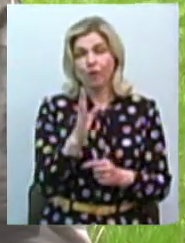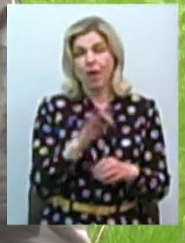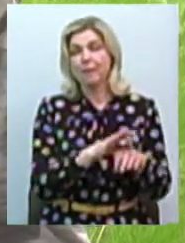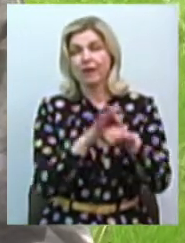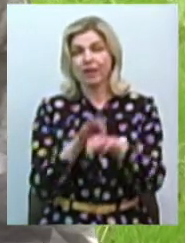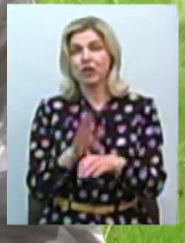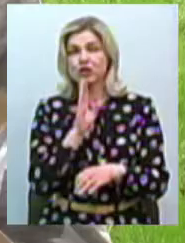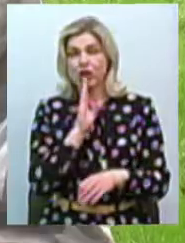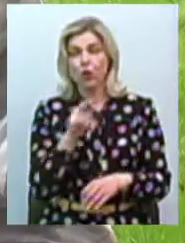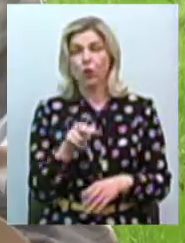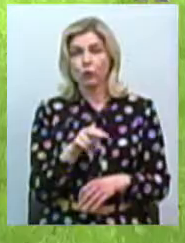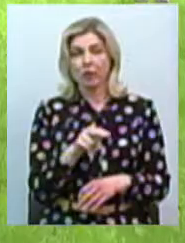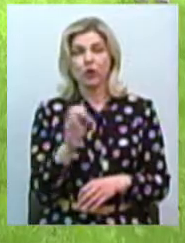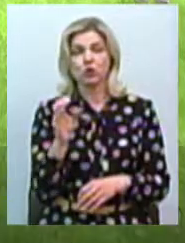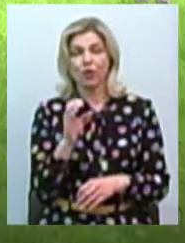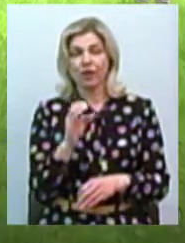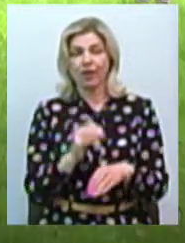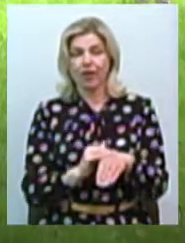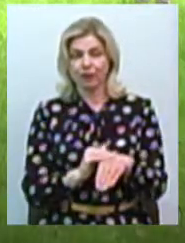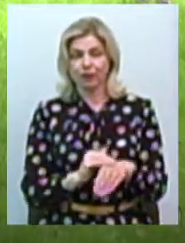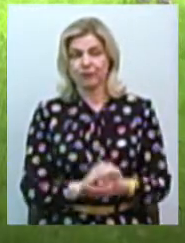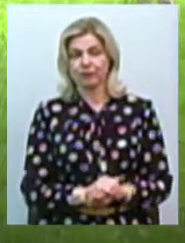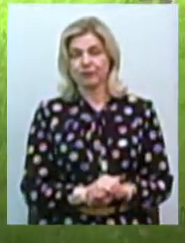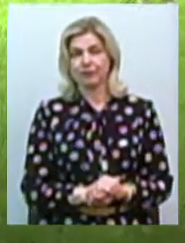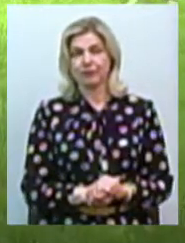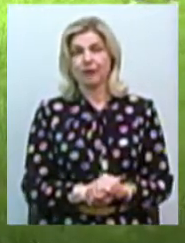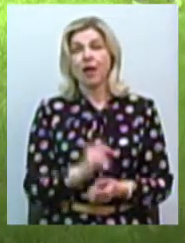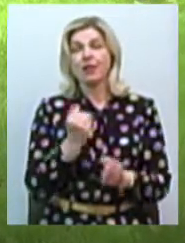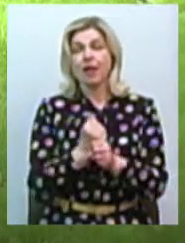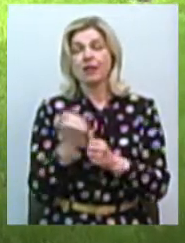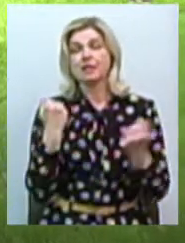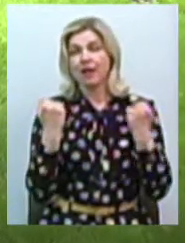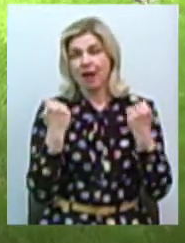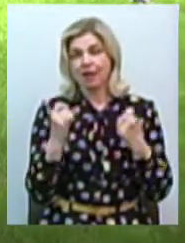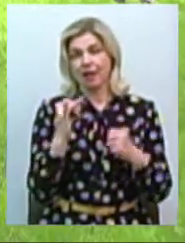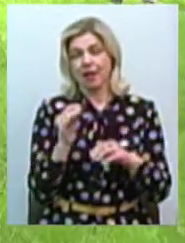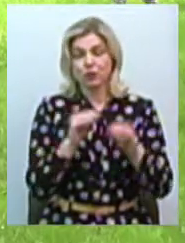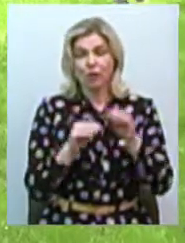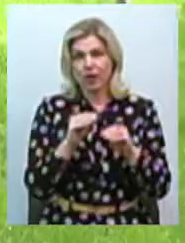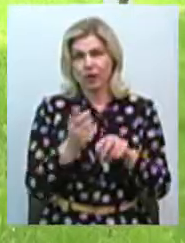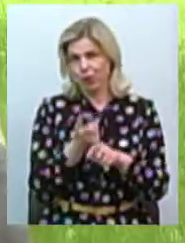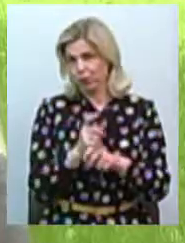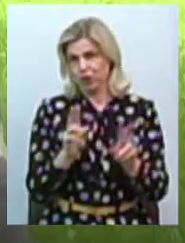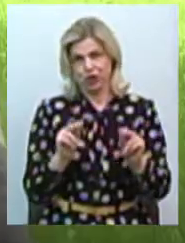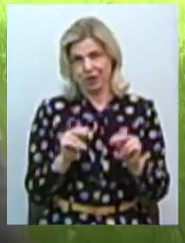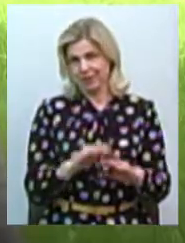Людмила Софієнко. Вони зарядку робили, і динозавра збирали, і дуже щасливі.